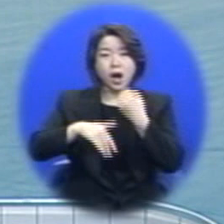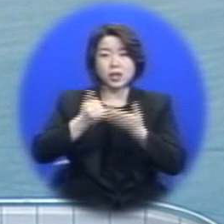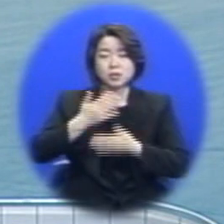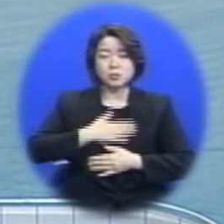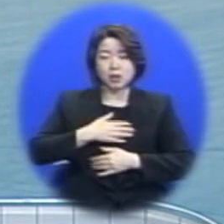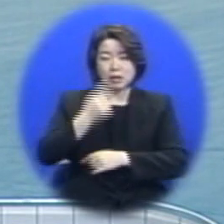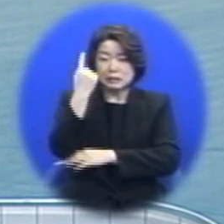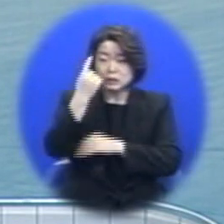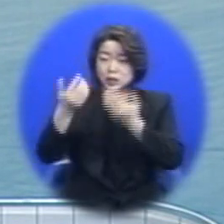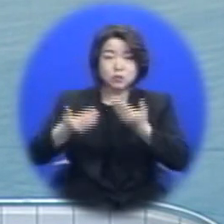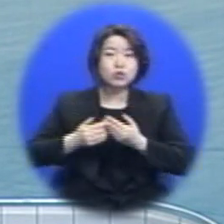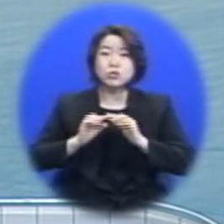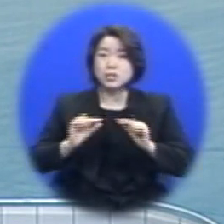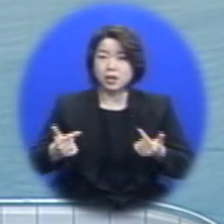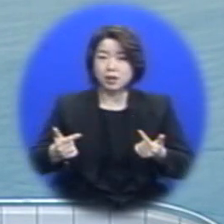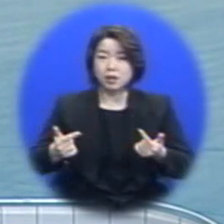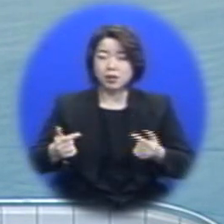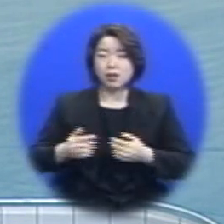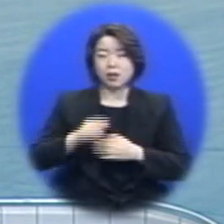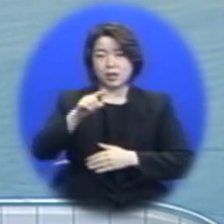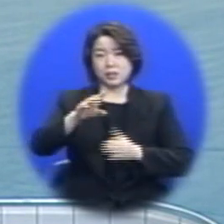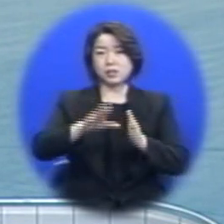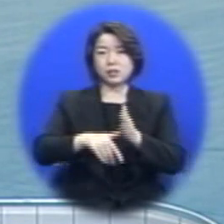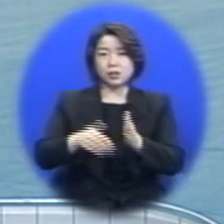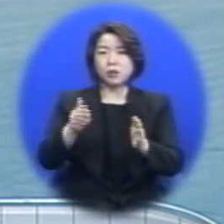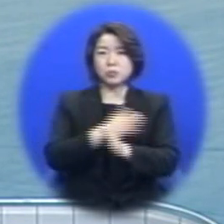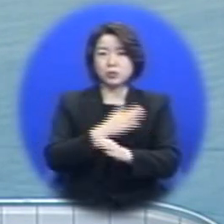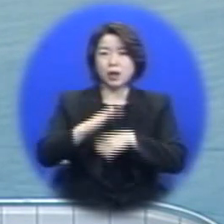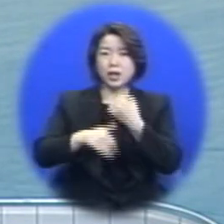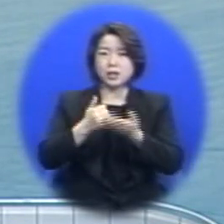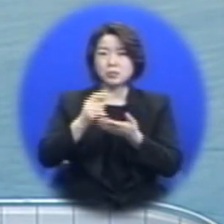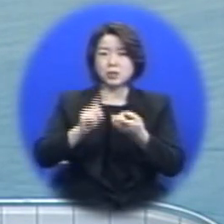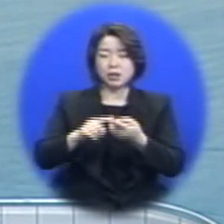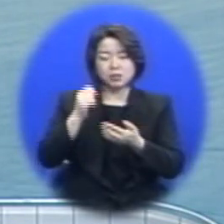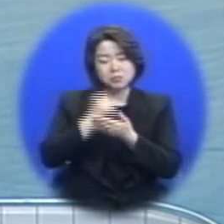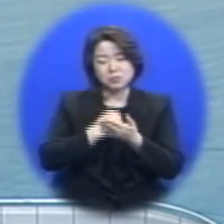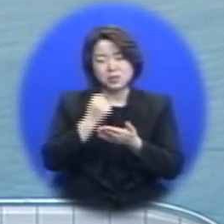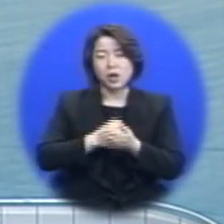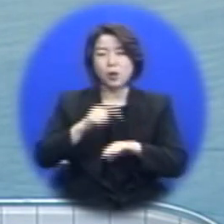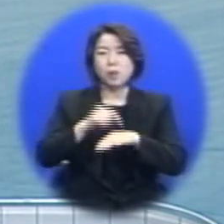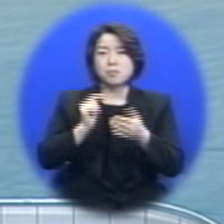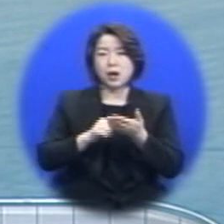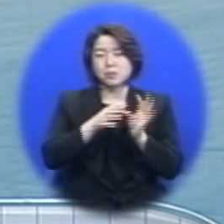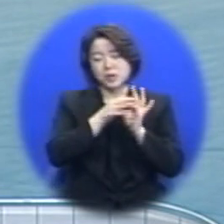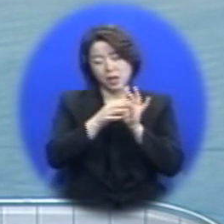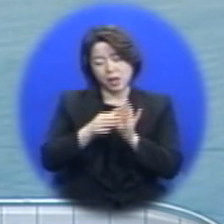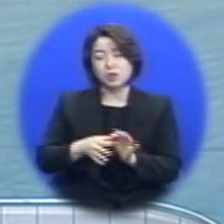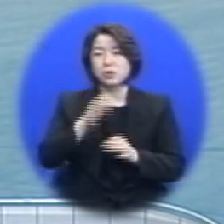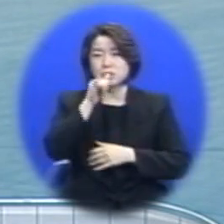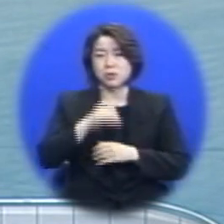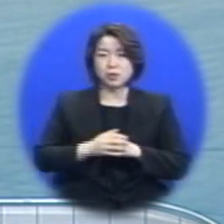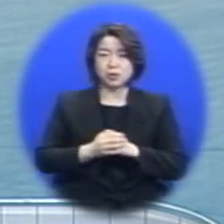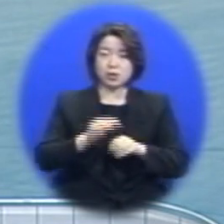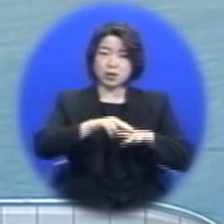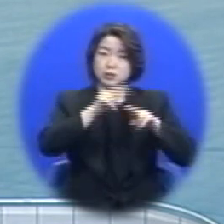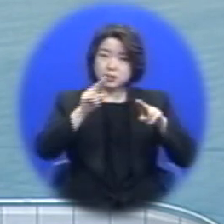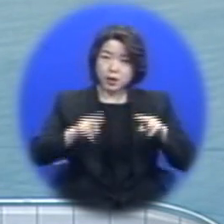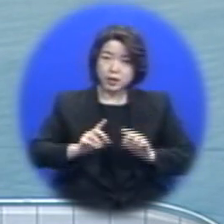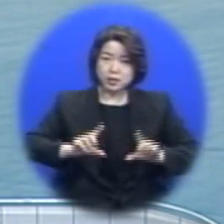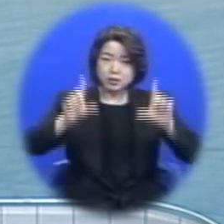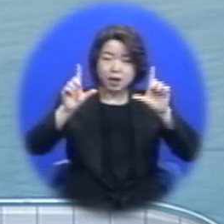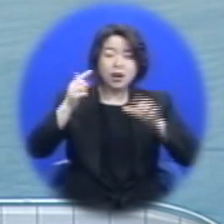지켜주셨느냐. 그때부터 하나님에 대한 섭섭한 마음이 확 들어왔습니다. 은퇴하는 날 그